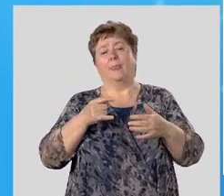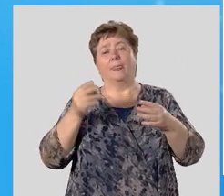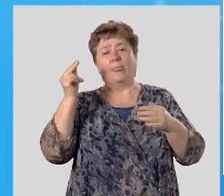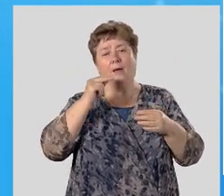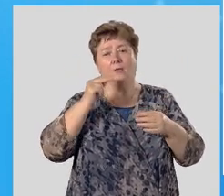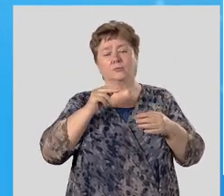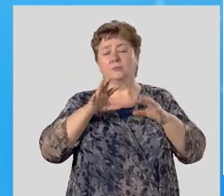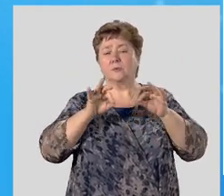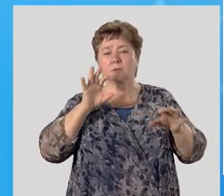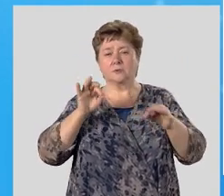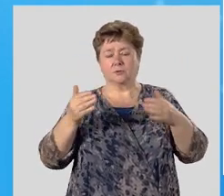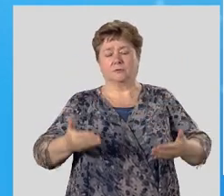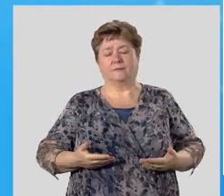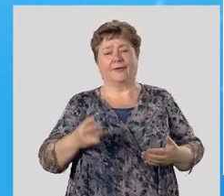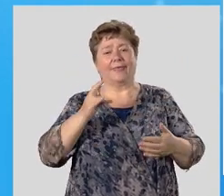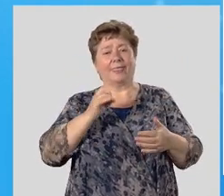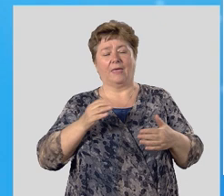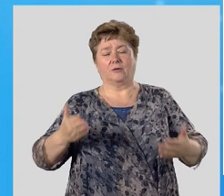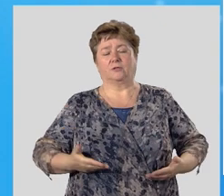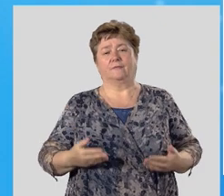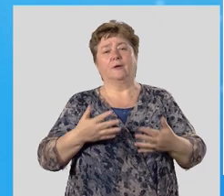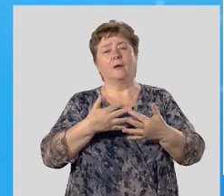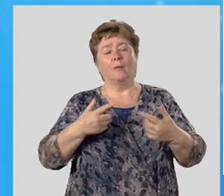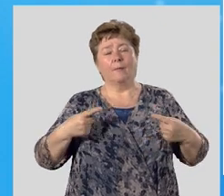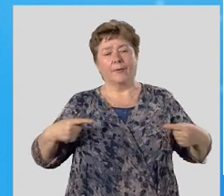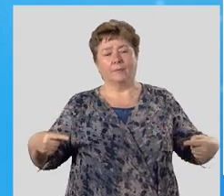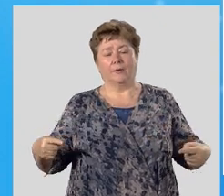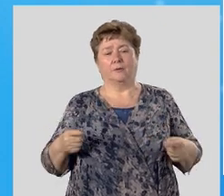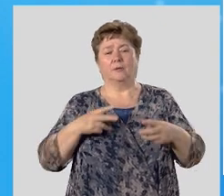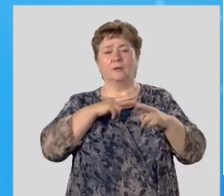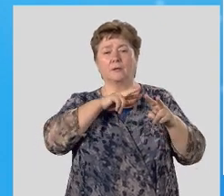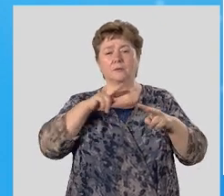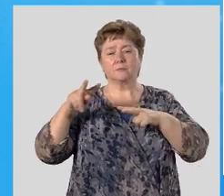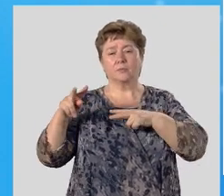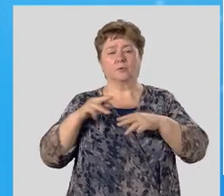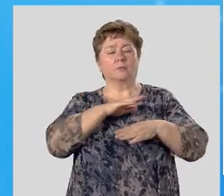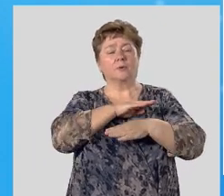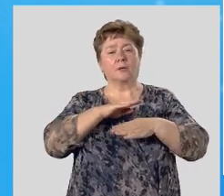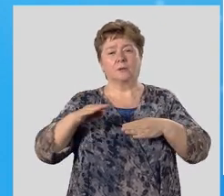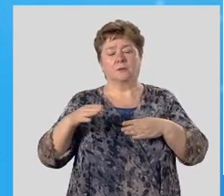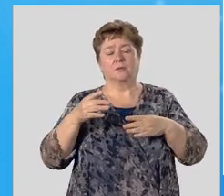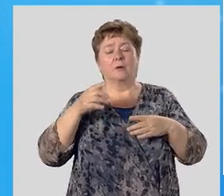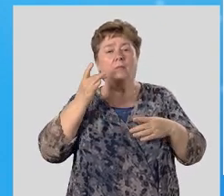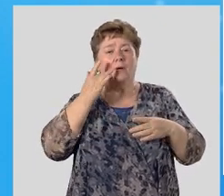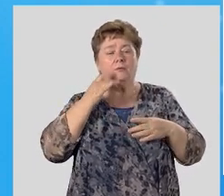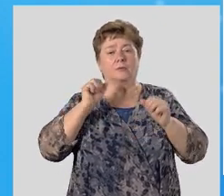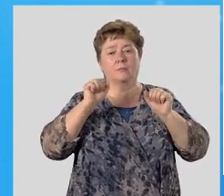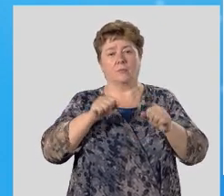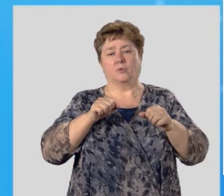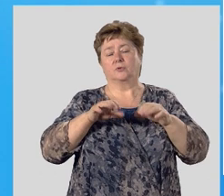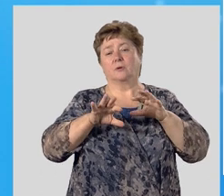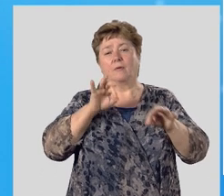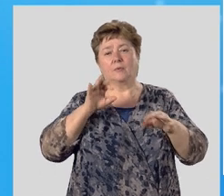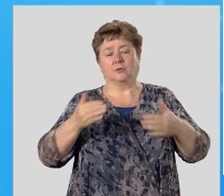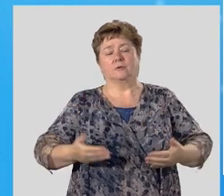научимся различать живые и неживые предметы, рассмотрим критерии, по которым можно